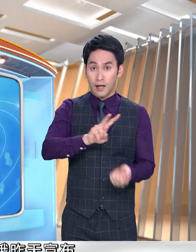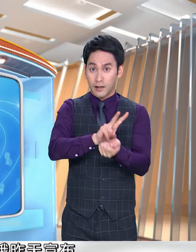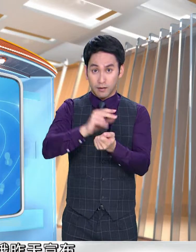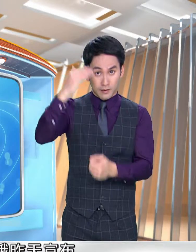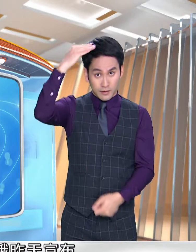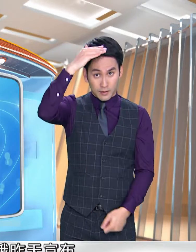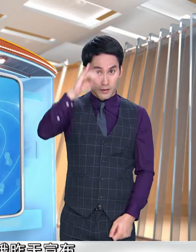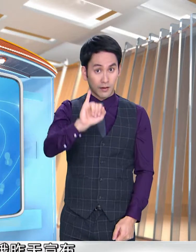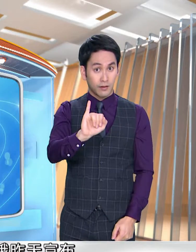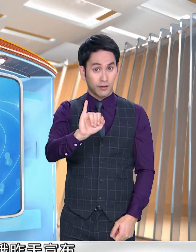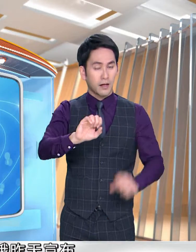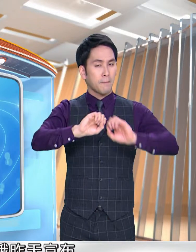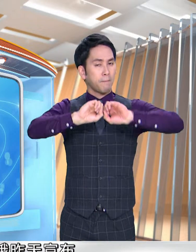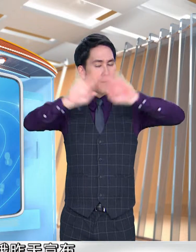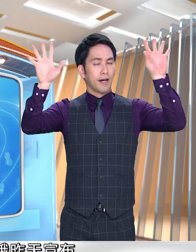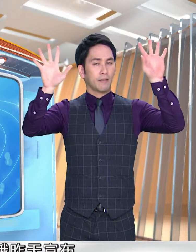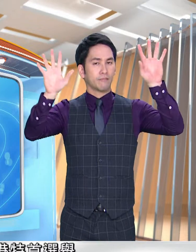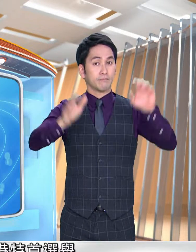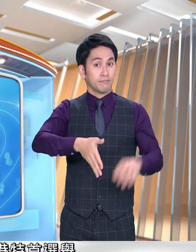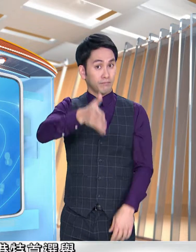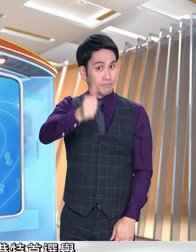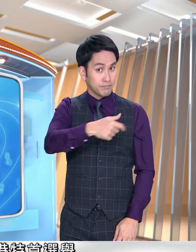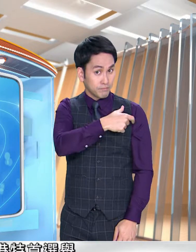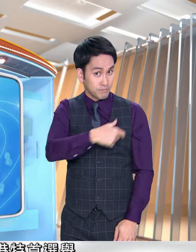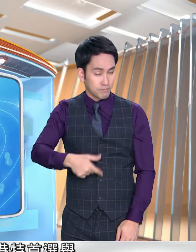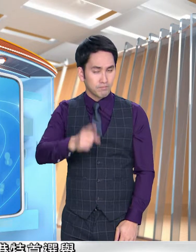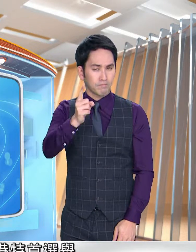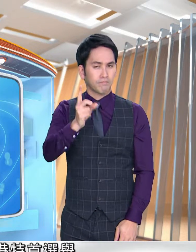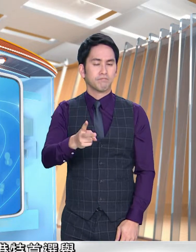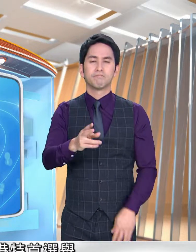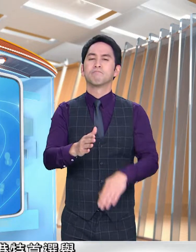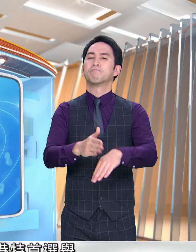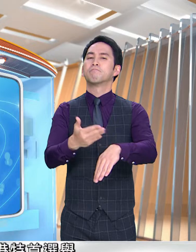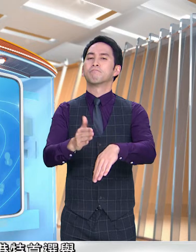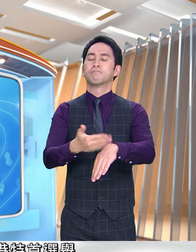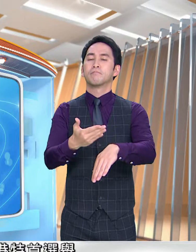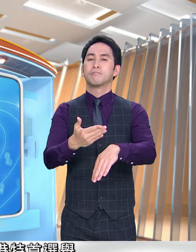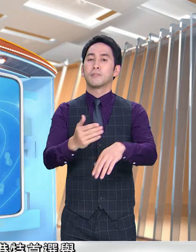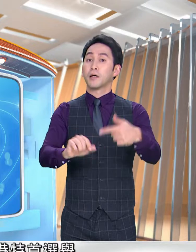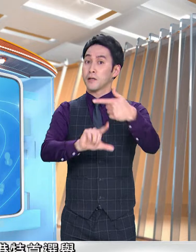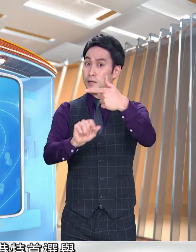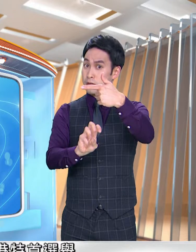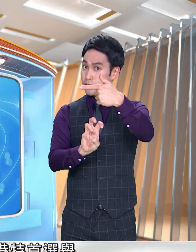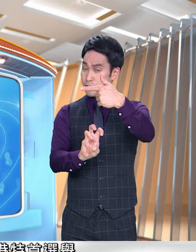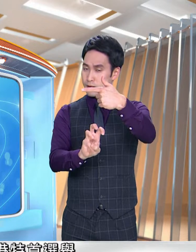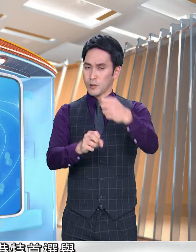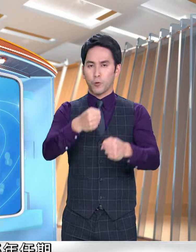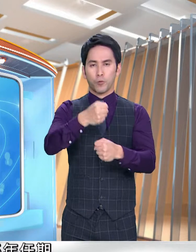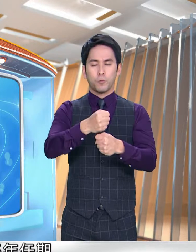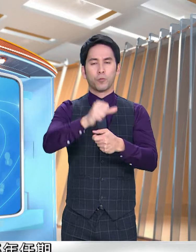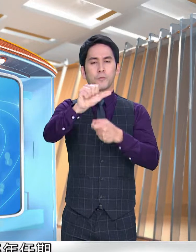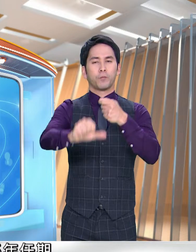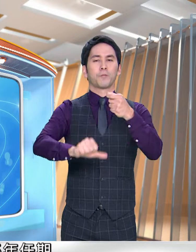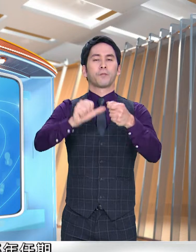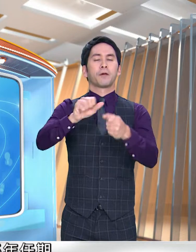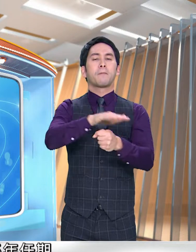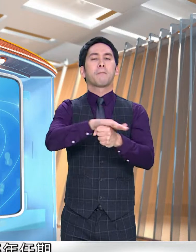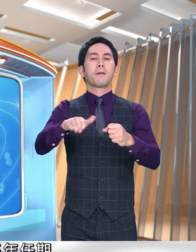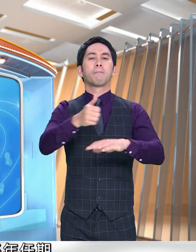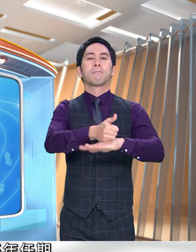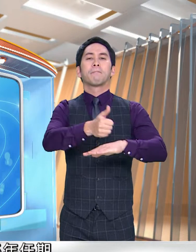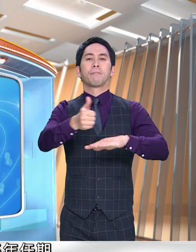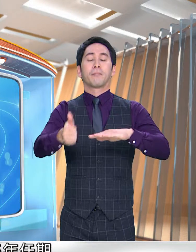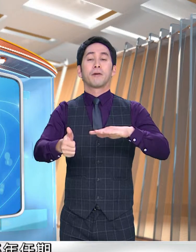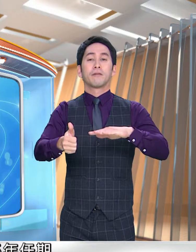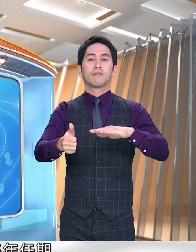香港特首林郑月娥昨天宣布不再参加下任香港特首的选举，6月30日